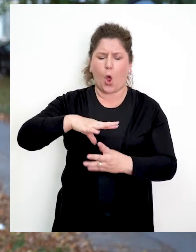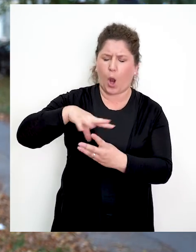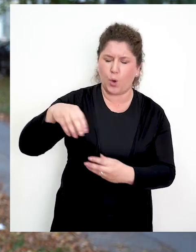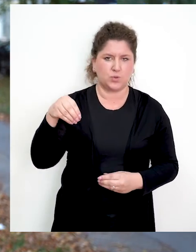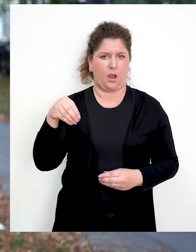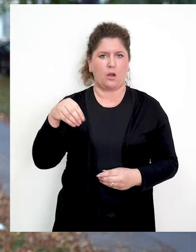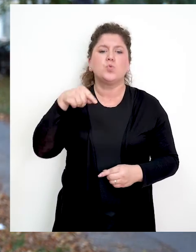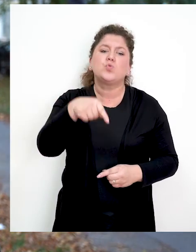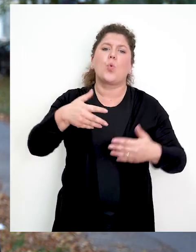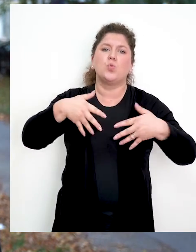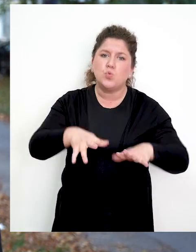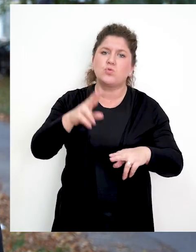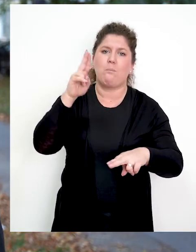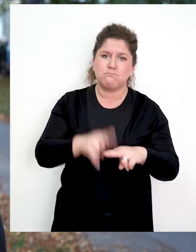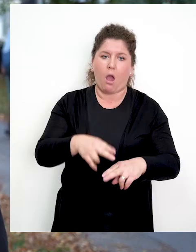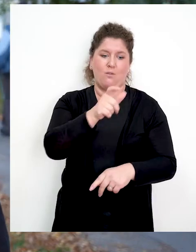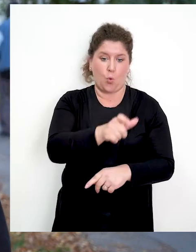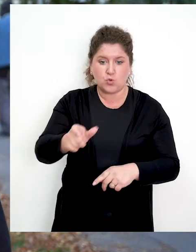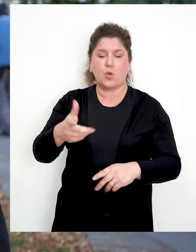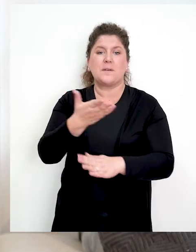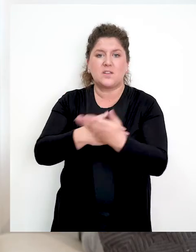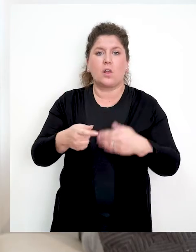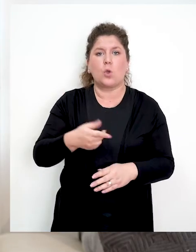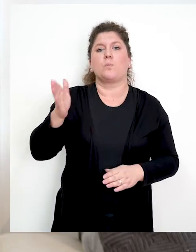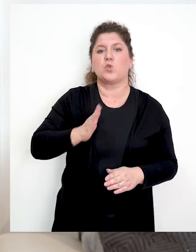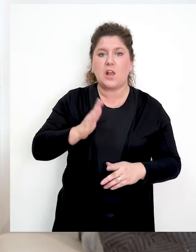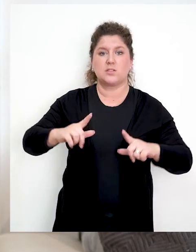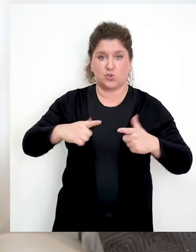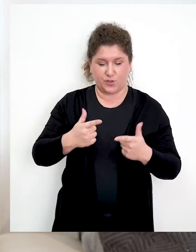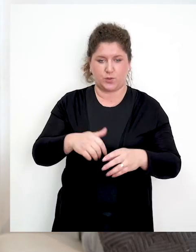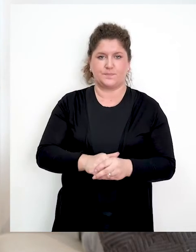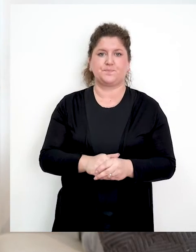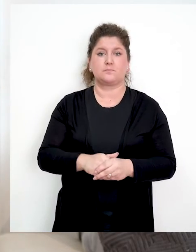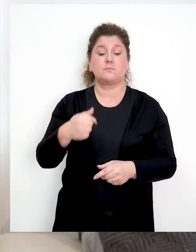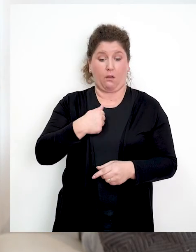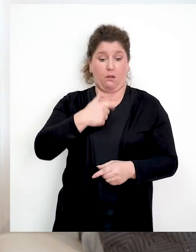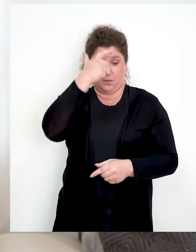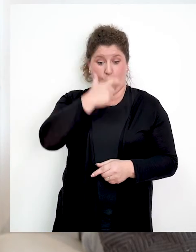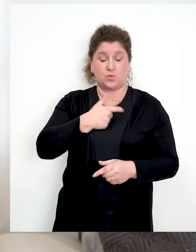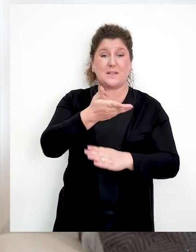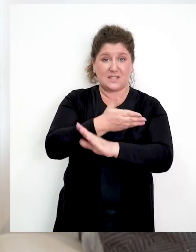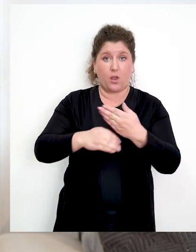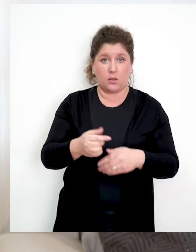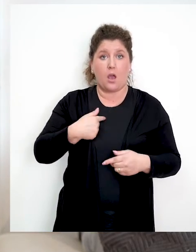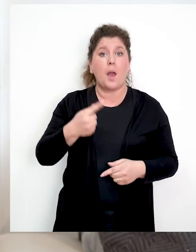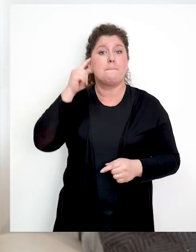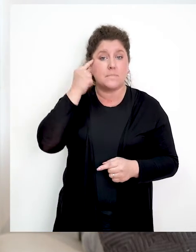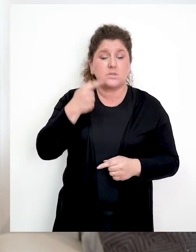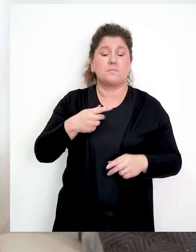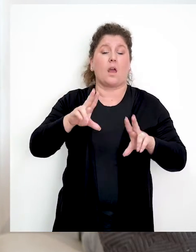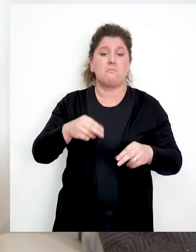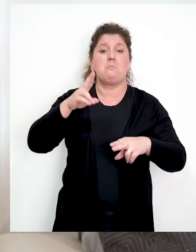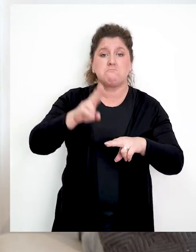pravo osoba s invaliditetom na dostojanstven život. Iako sam osoba s invaliditetom, mislim da imam pravo na jedno